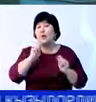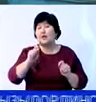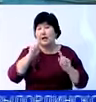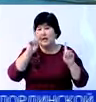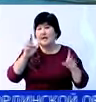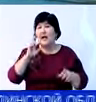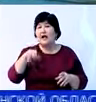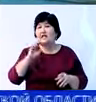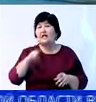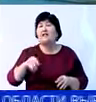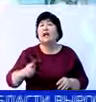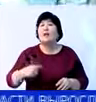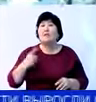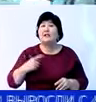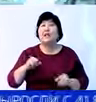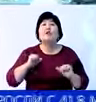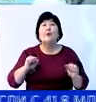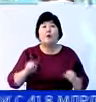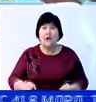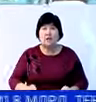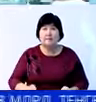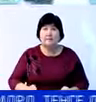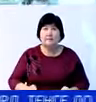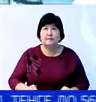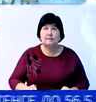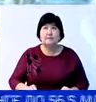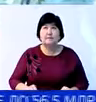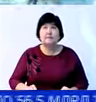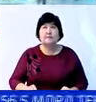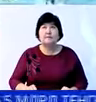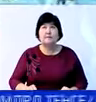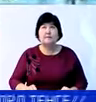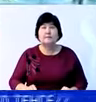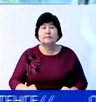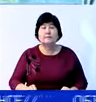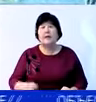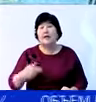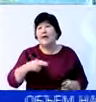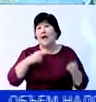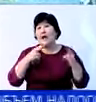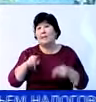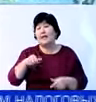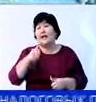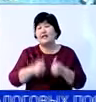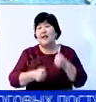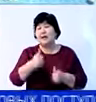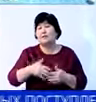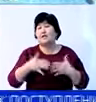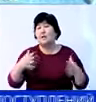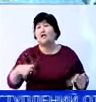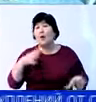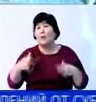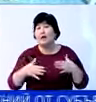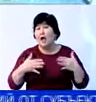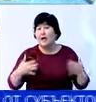звания кандидатов в мастера спорта. Бұл жарысқа тыңғылықты дайындықпен келдім. Я приехал на эти соревнования с большой